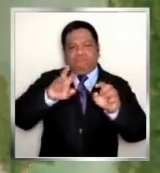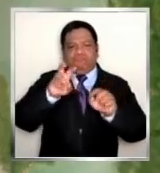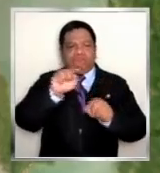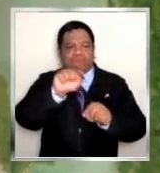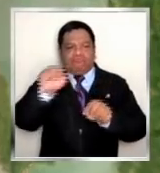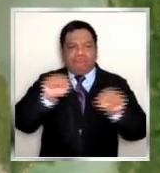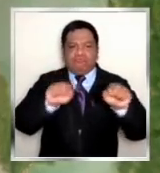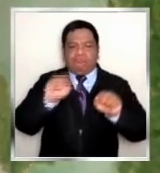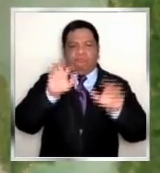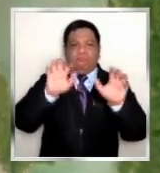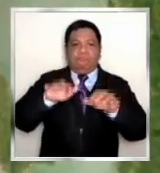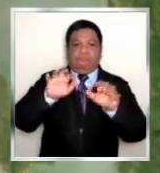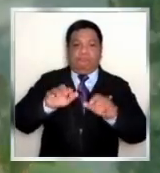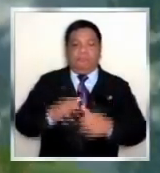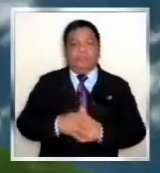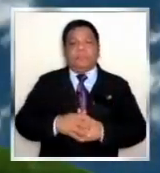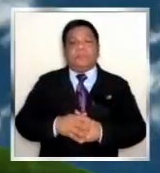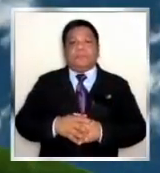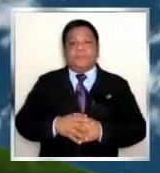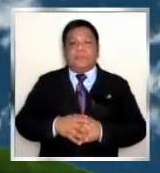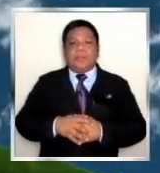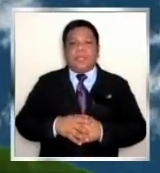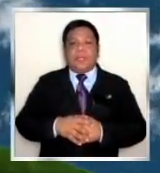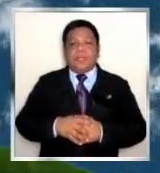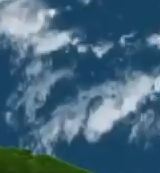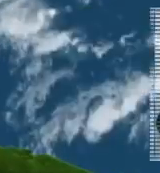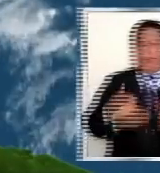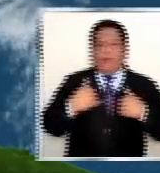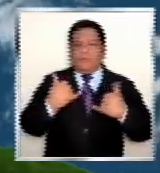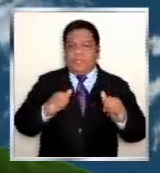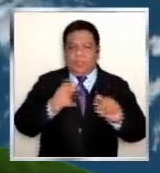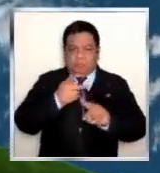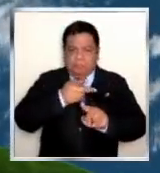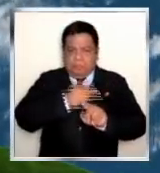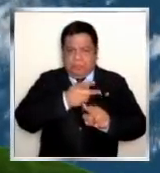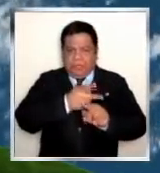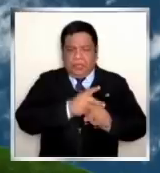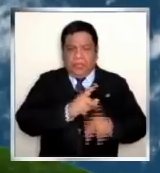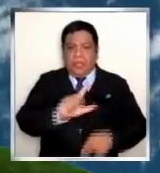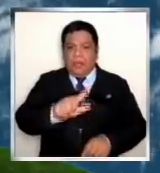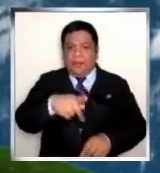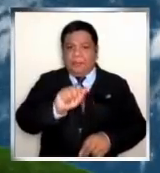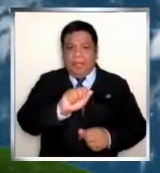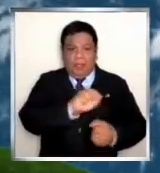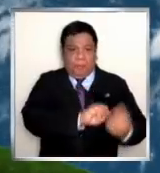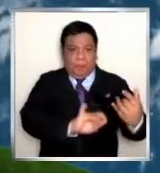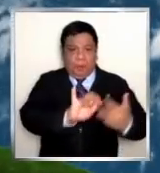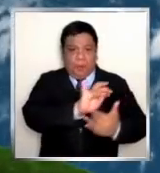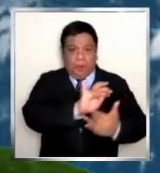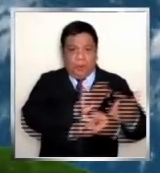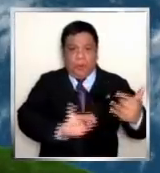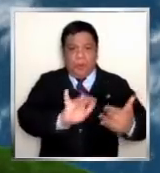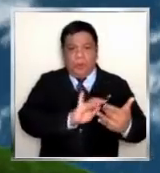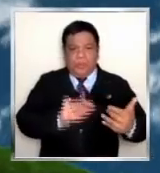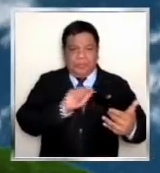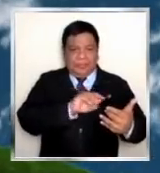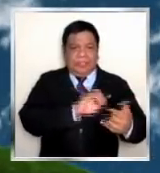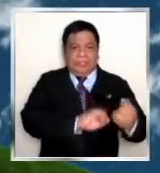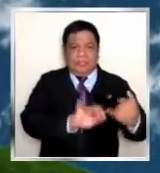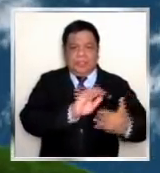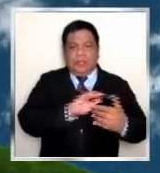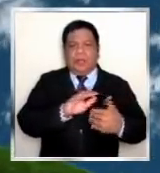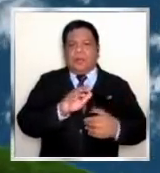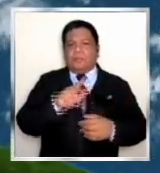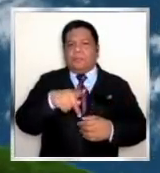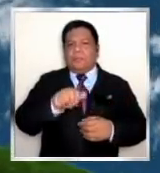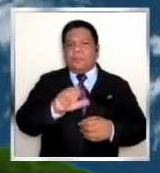Samantala, binabantayan pa rin natin yung low pressure area. Nasa labas pa rin yan ng Philippine Area of Responsibility, nandiyan sa may dagat Pasipiko. Huling namataan